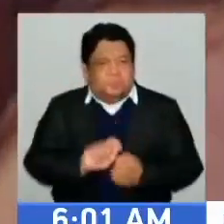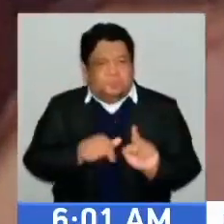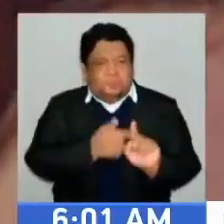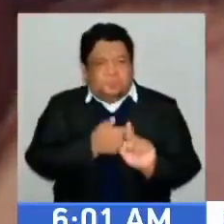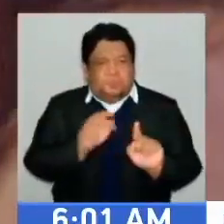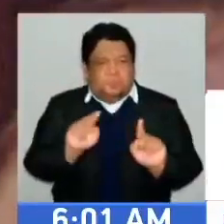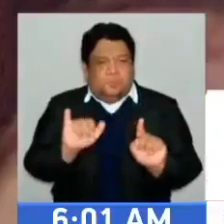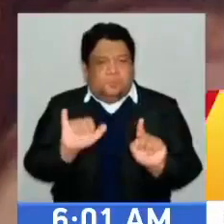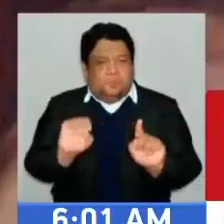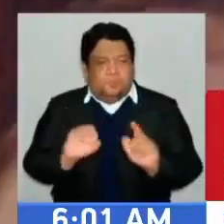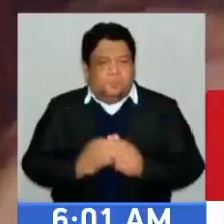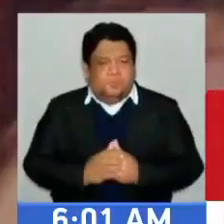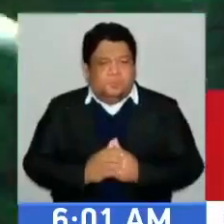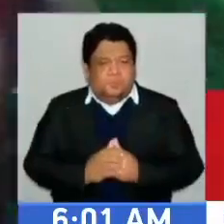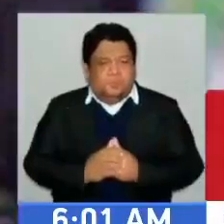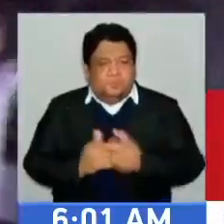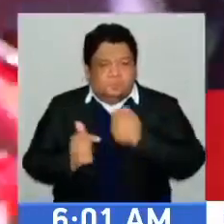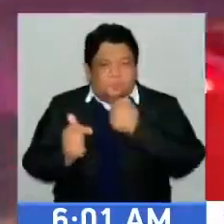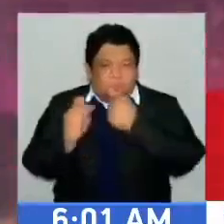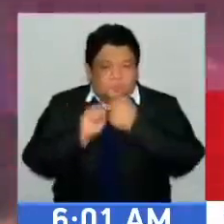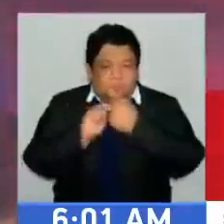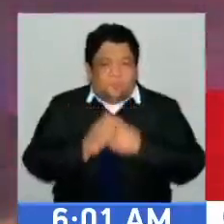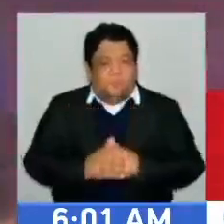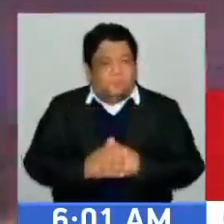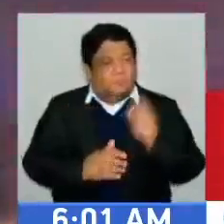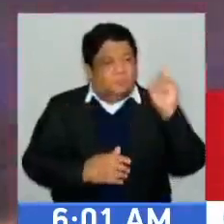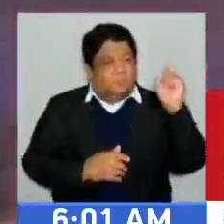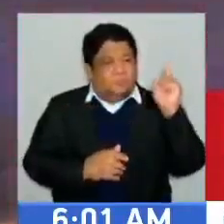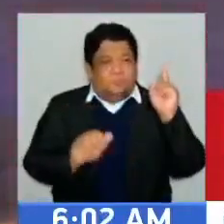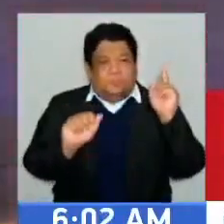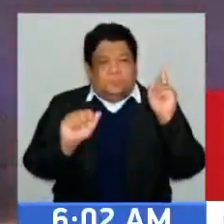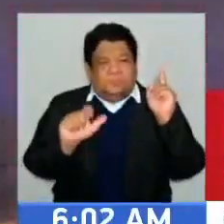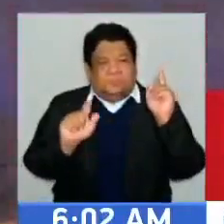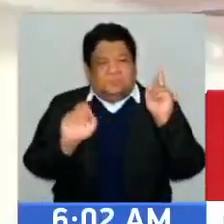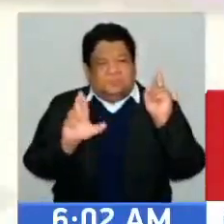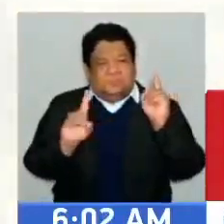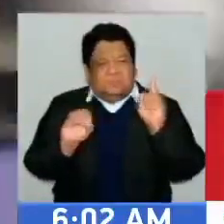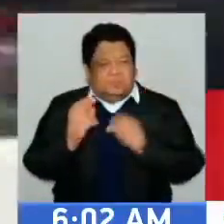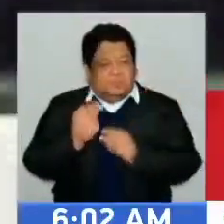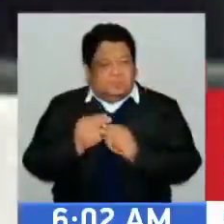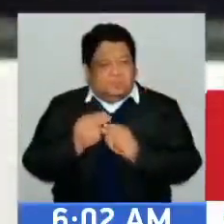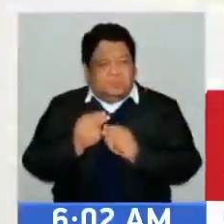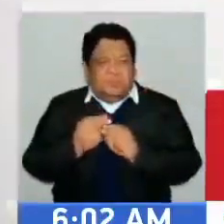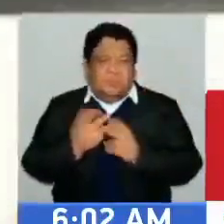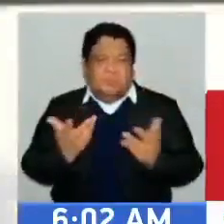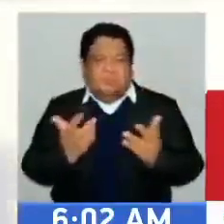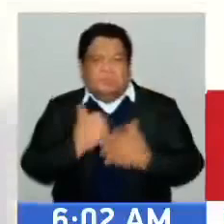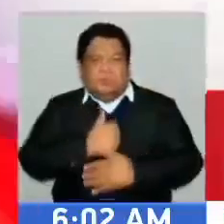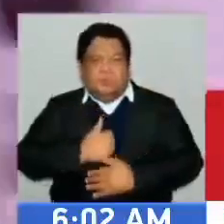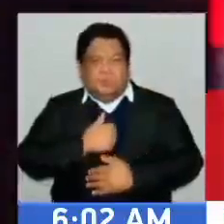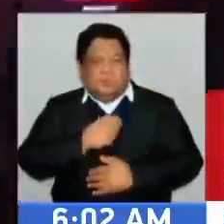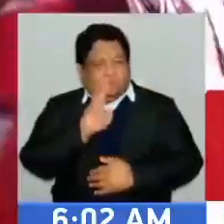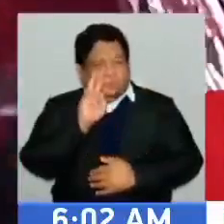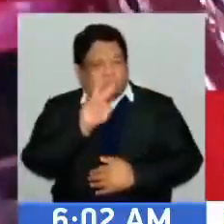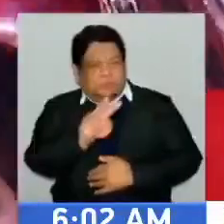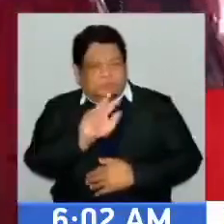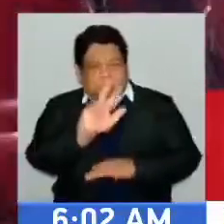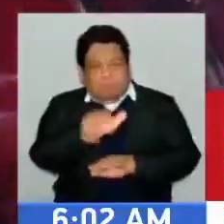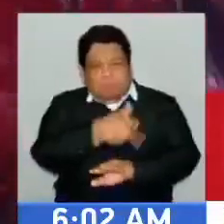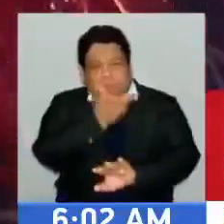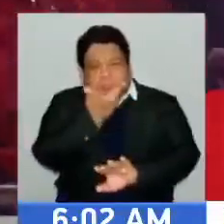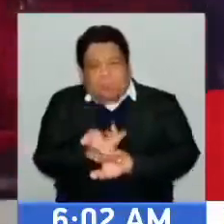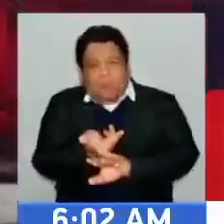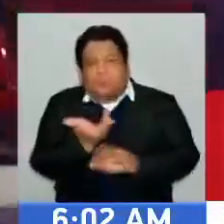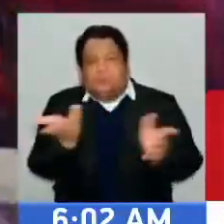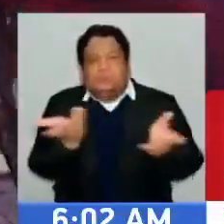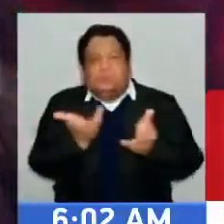Walang nagawa si Alfredo Nabungray kundi titigan mula sa malayo ang kanyang sasakyan na nasa gitna ng Timog Avenue, Quezon City. Bumaligtad